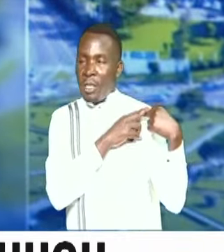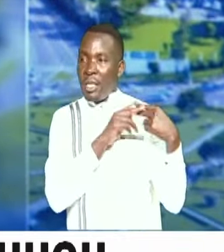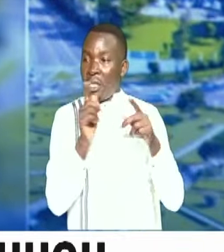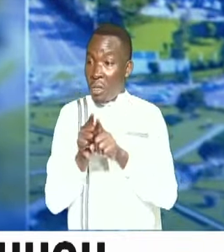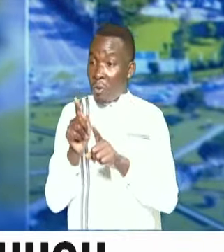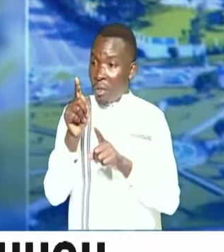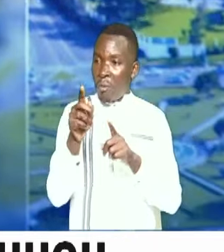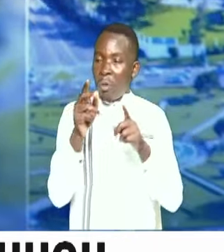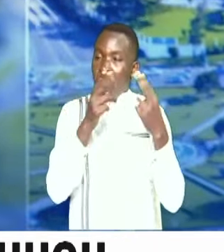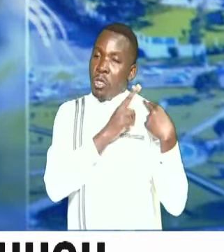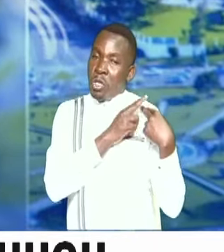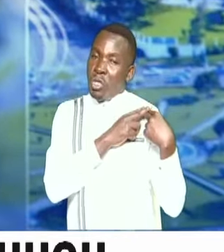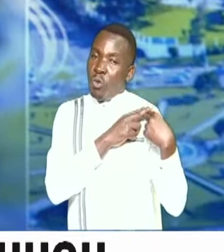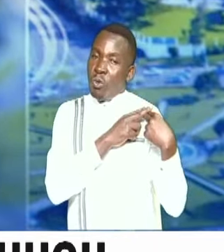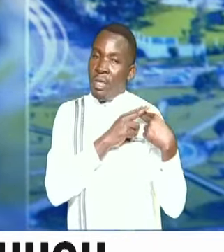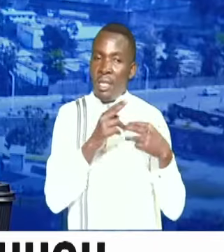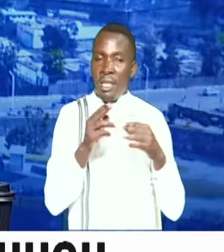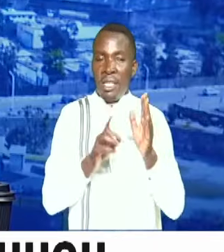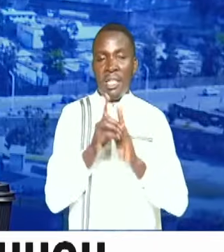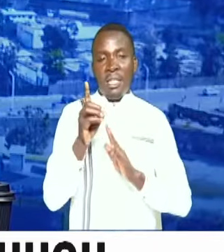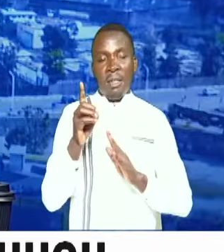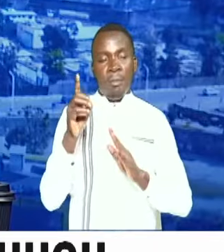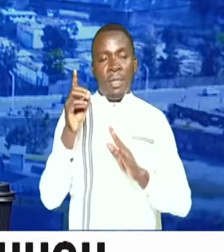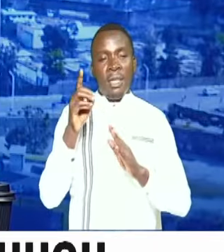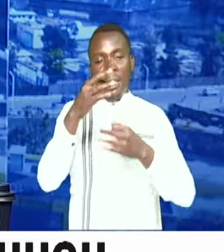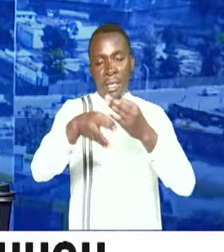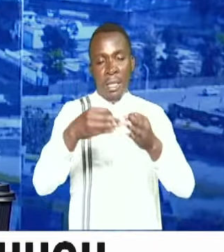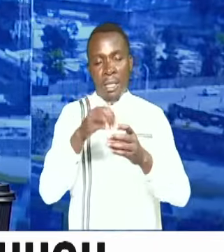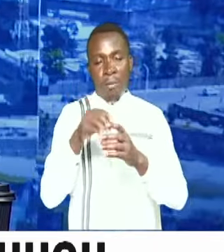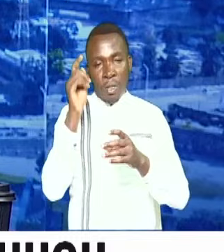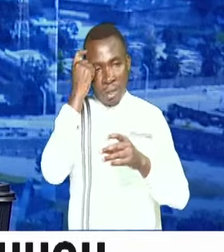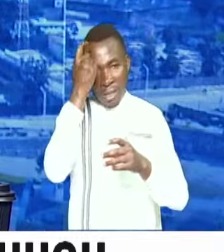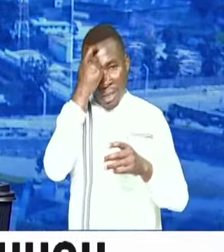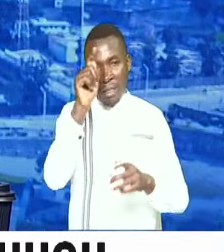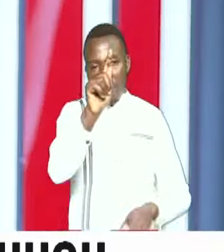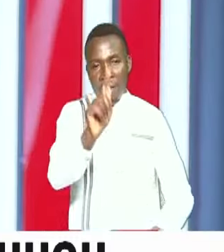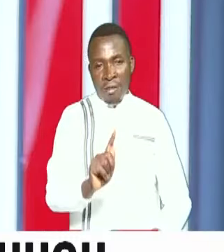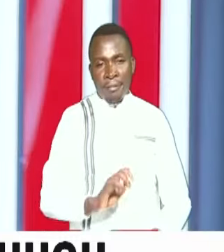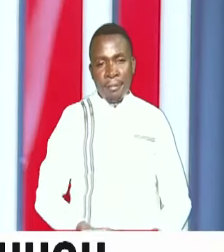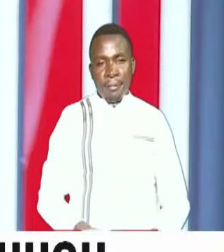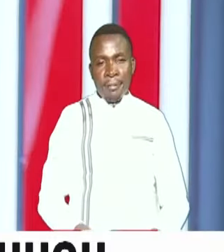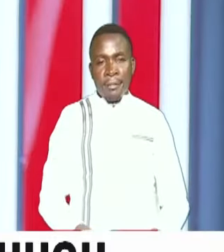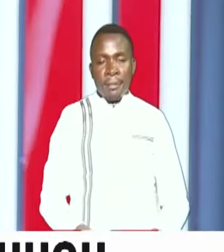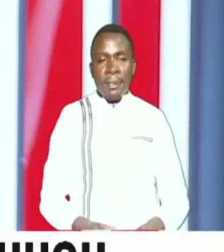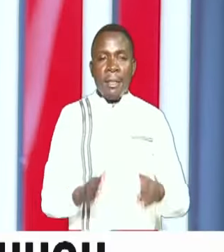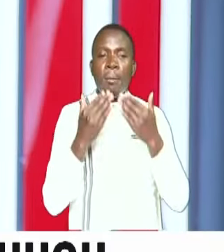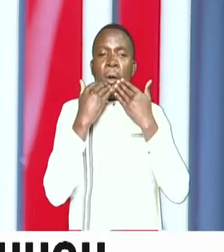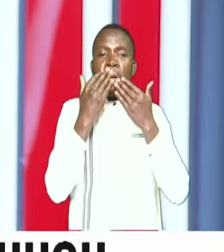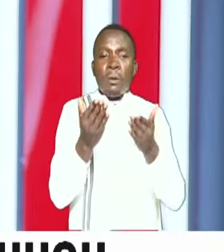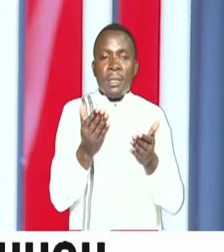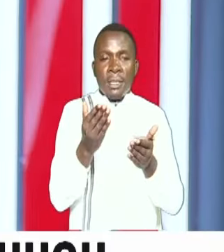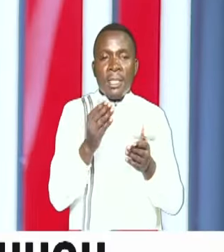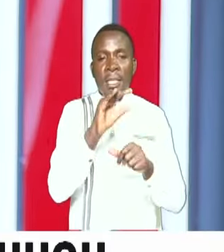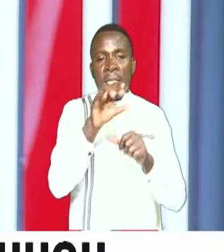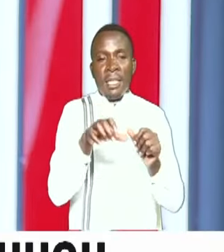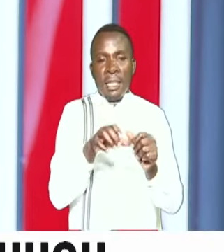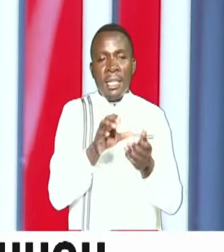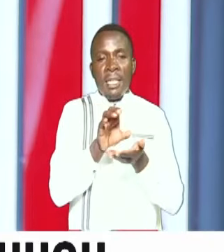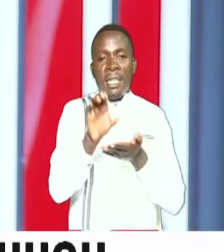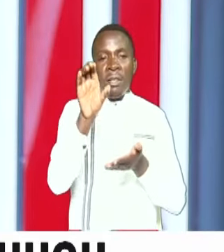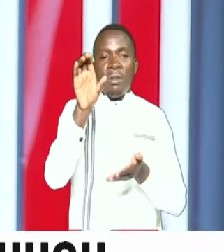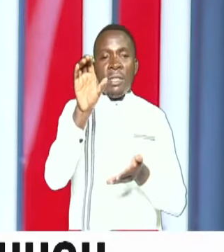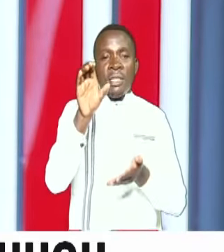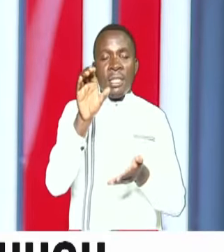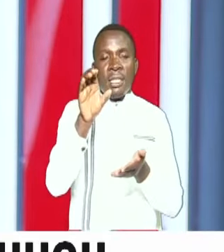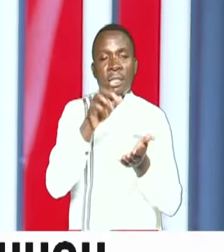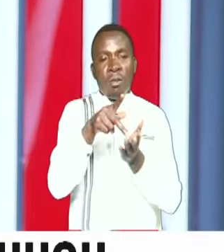nkamwe mu bashinzwe iterambere ry'inganda muri guverinoma yego murakoze cyane ikijyanye n'ikiguzi cy'amashanyarazi ndabyemera ko ni kimwe mu